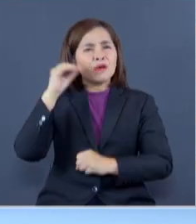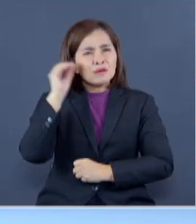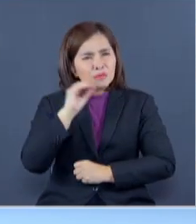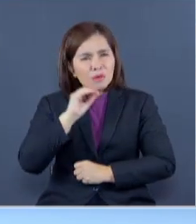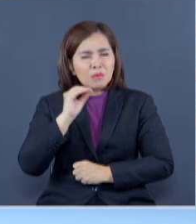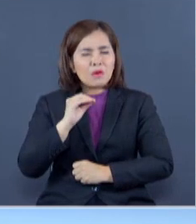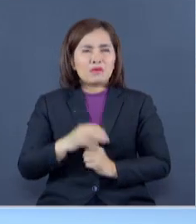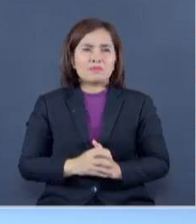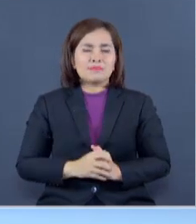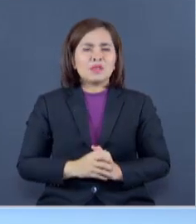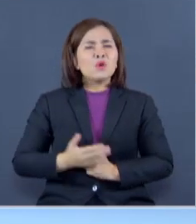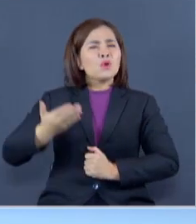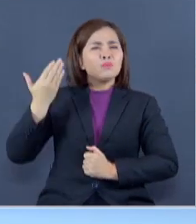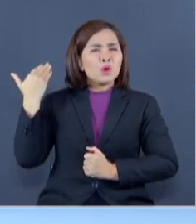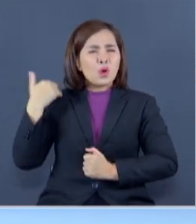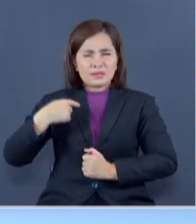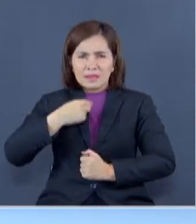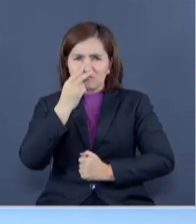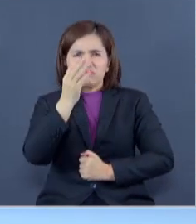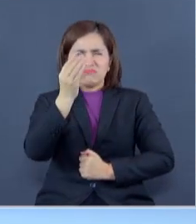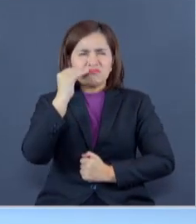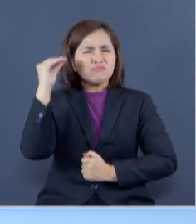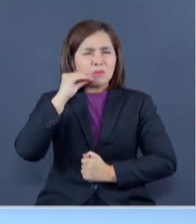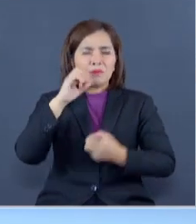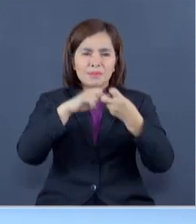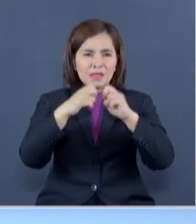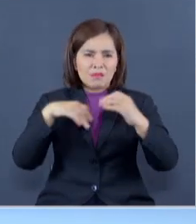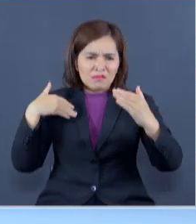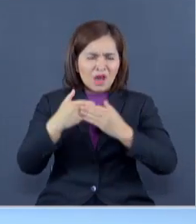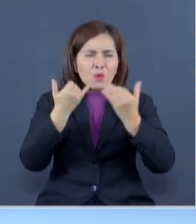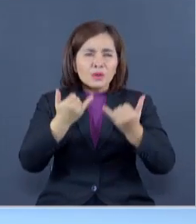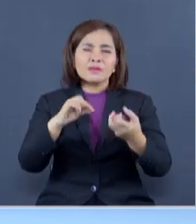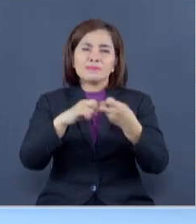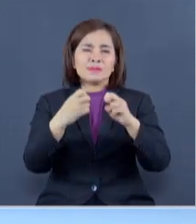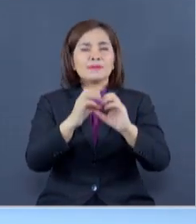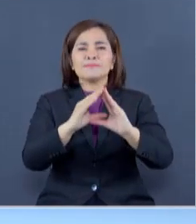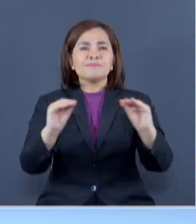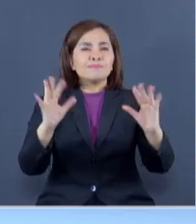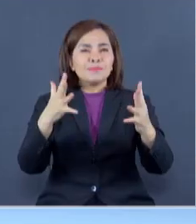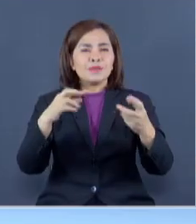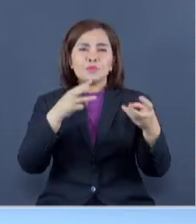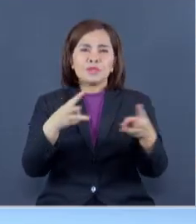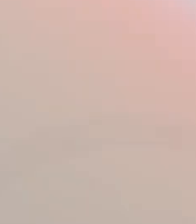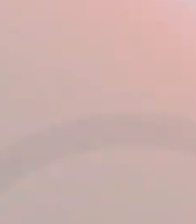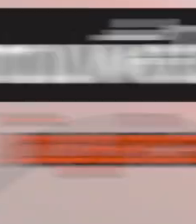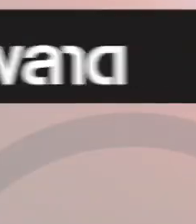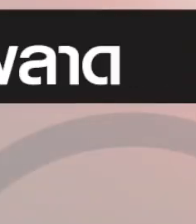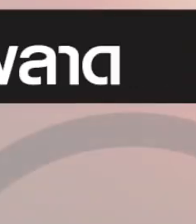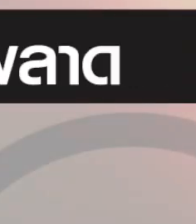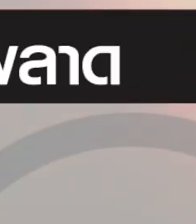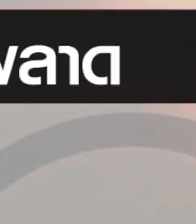พิ่งมาเป็นนักข่าวฮะตั้งแต่เด็กแล้วจนทุกวันนี้แล้วอ่ะคุณผู้ชมฮะเรายังพูดเรื่องเดิมอยู่เลยในการแก้ปัญหานี้นะฮะ